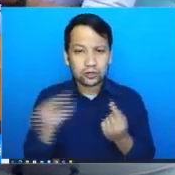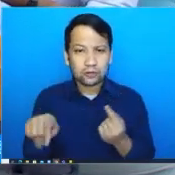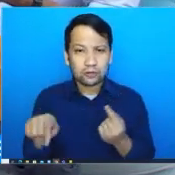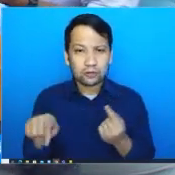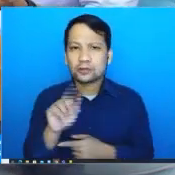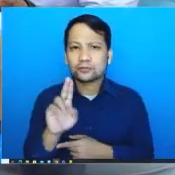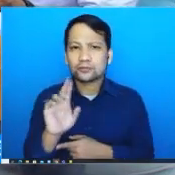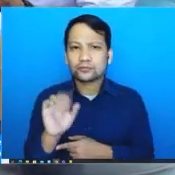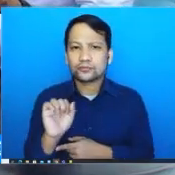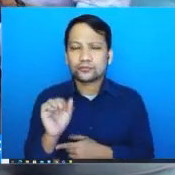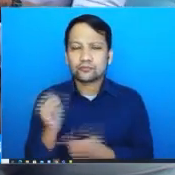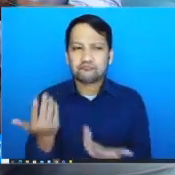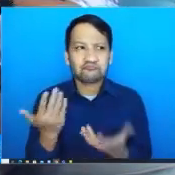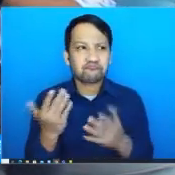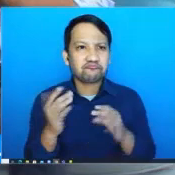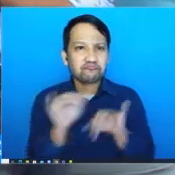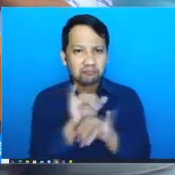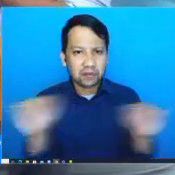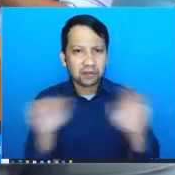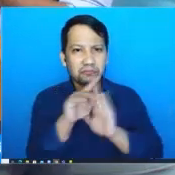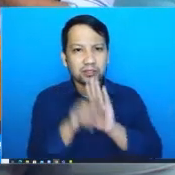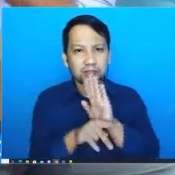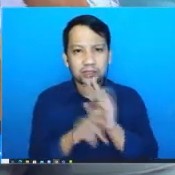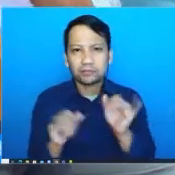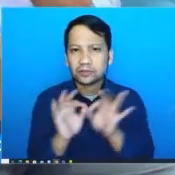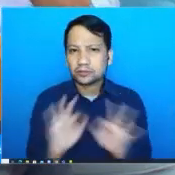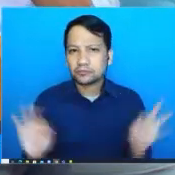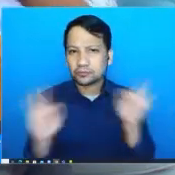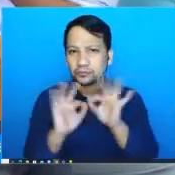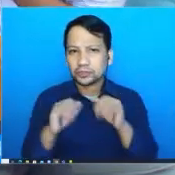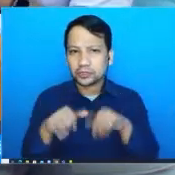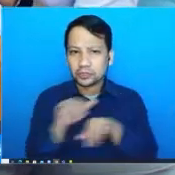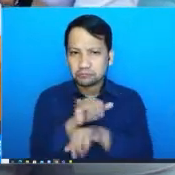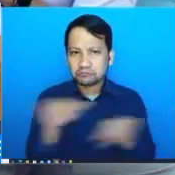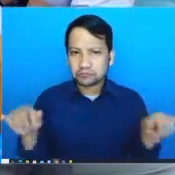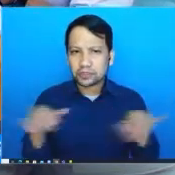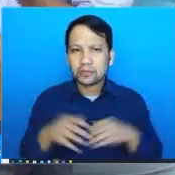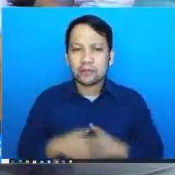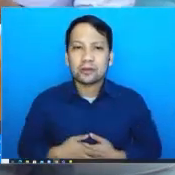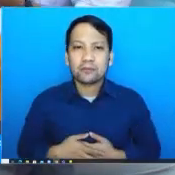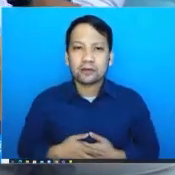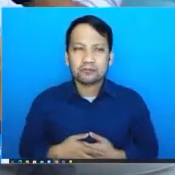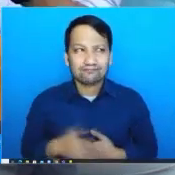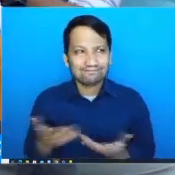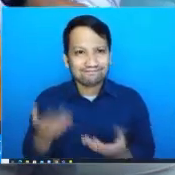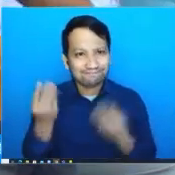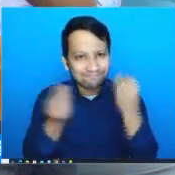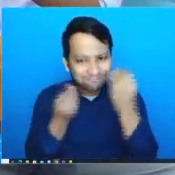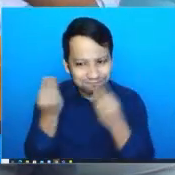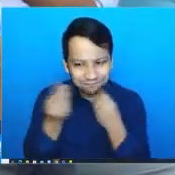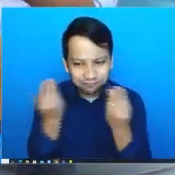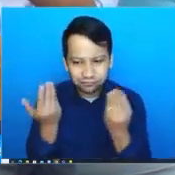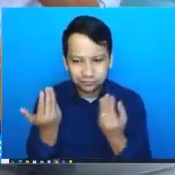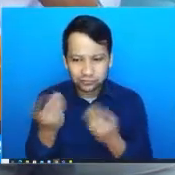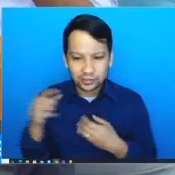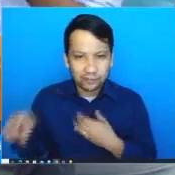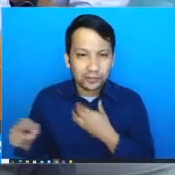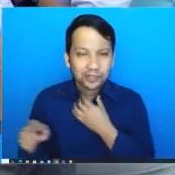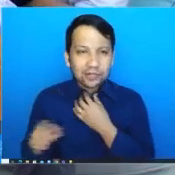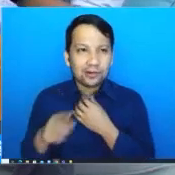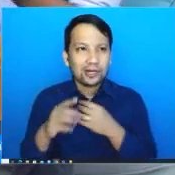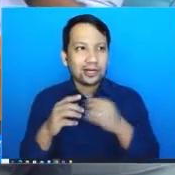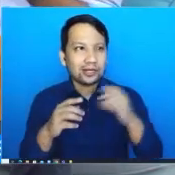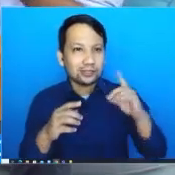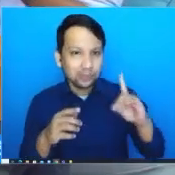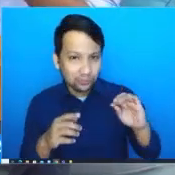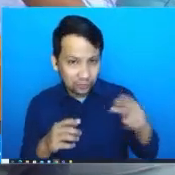yung mga protocols, di ba? Pero yun nga, medyo nakakalito lang. Kailangan talagang magkasundo ang DOH, IATF, at saka mga LGUs